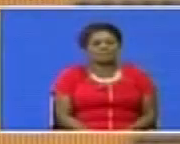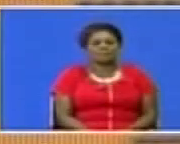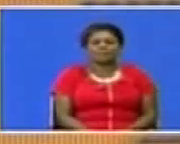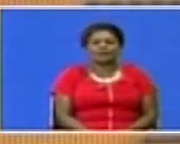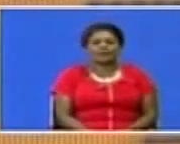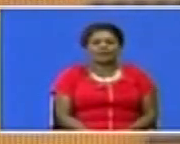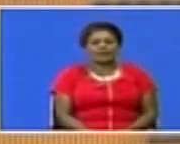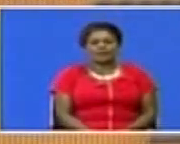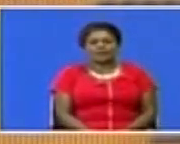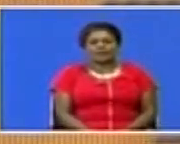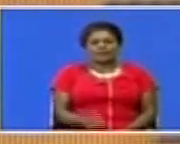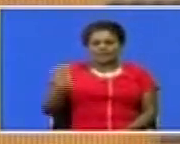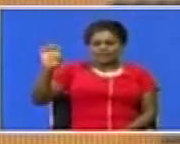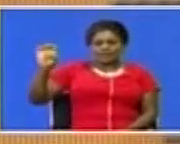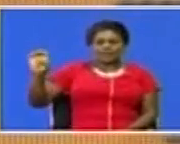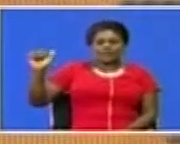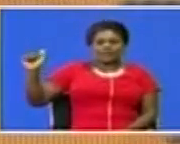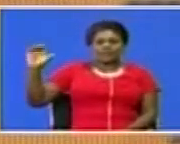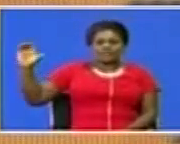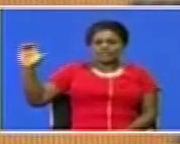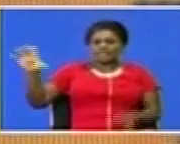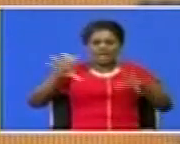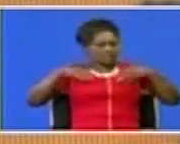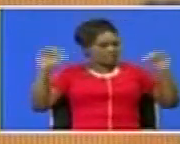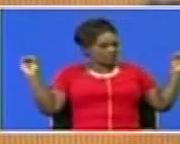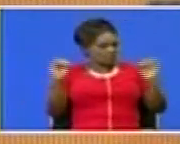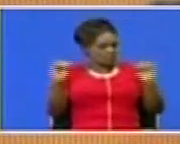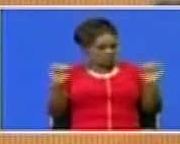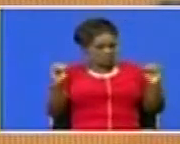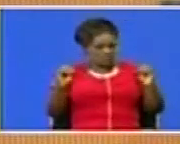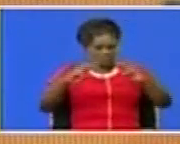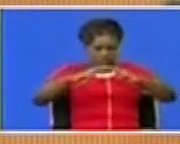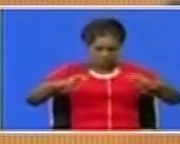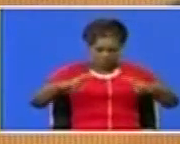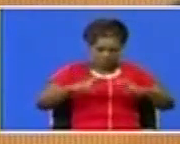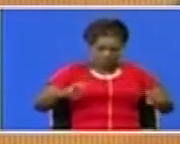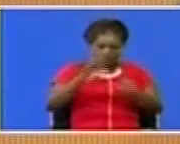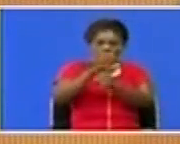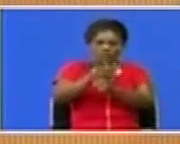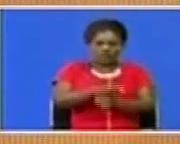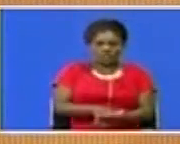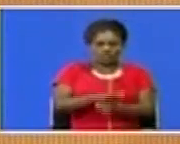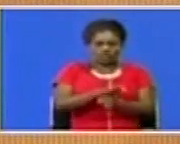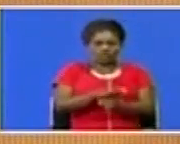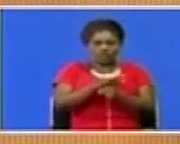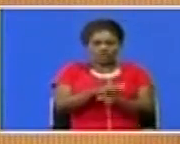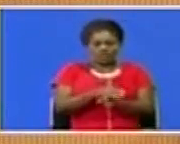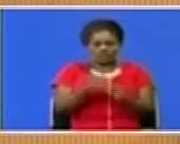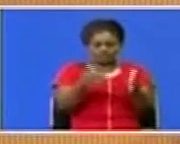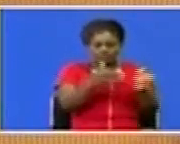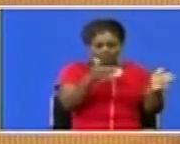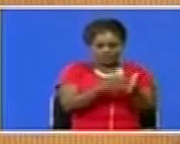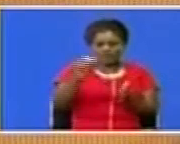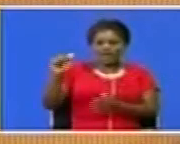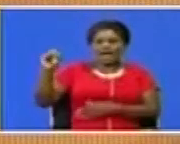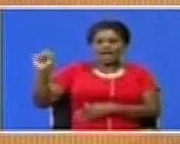Tume ya kupambana na ufisadi nchini EACC imekana kuwa iliharakisha uchunguzi wa tuhuma zilizokuwa zinamkumba aliyekuwa waziri wa ugatuzi na mipango ya